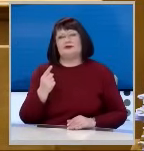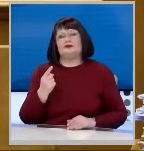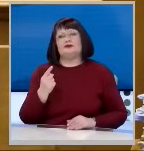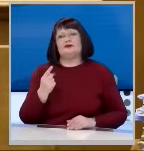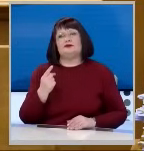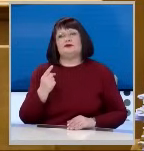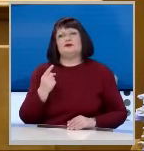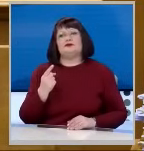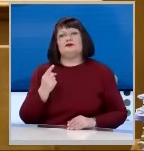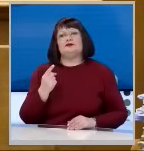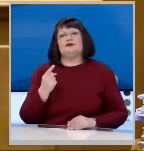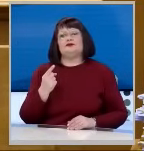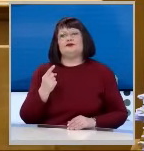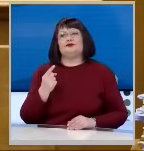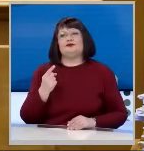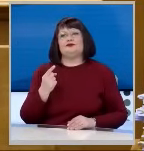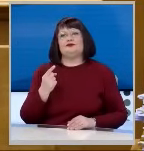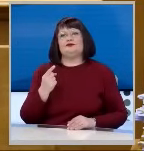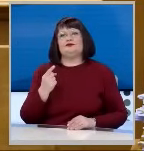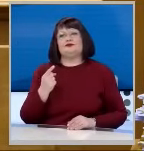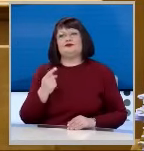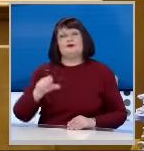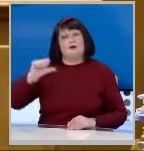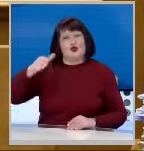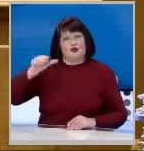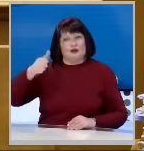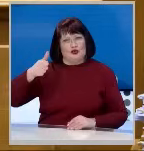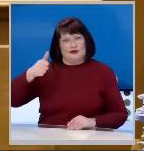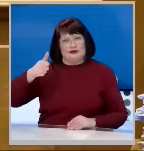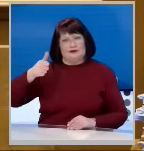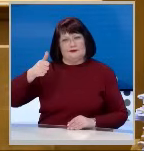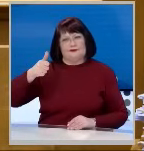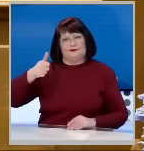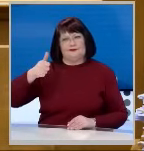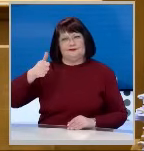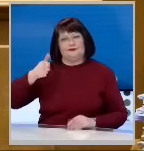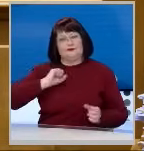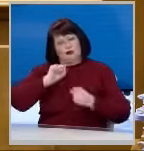νοεμβρίου έγινε η πρώτη